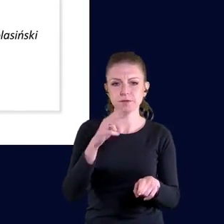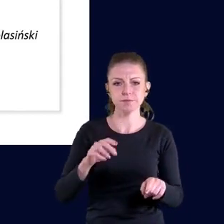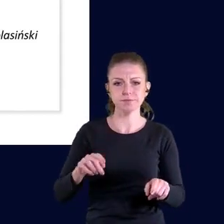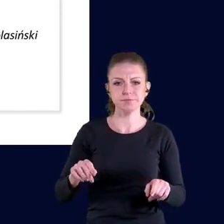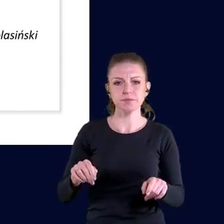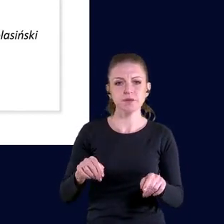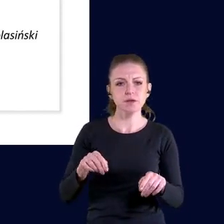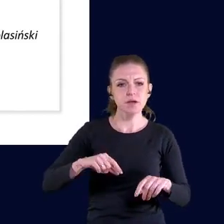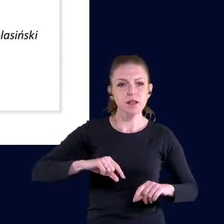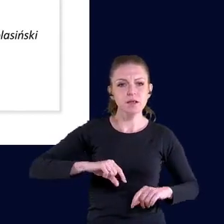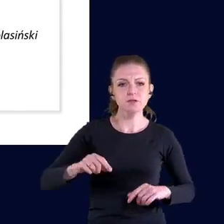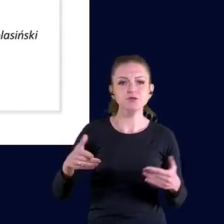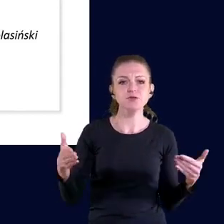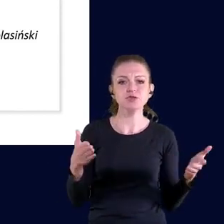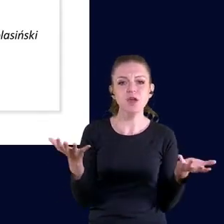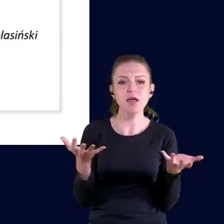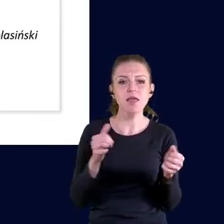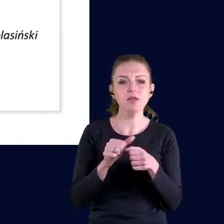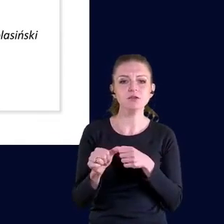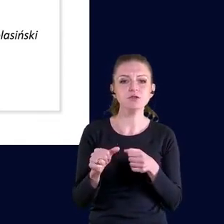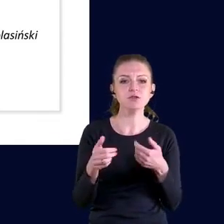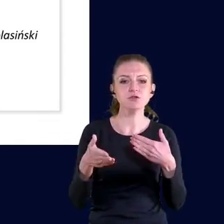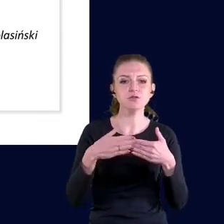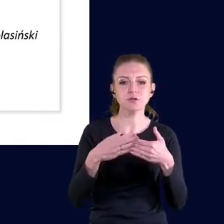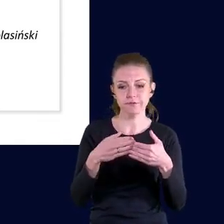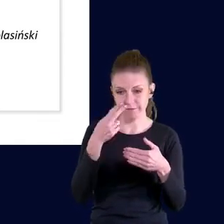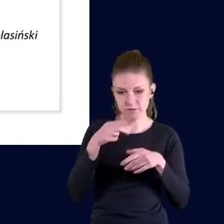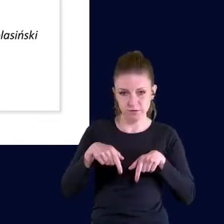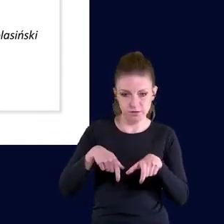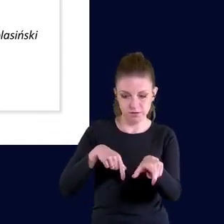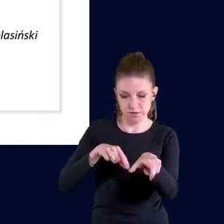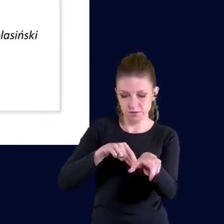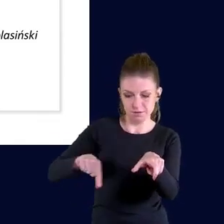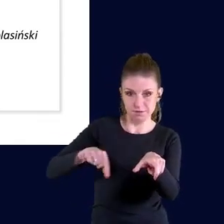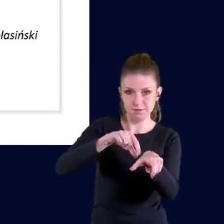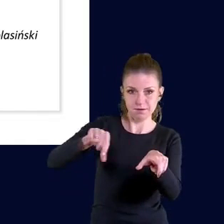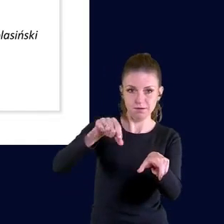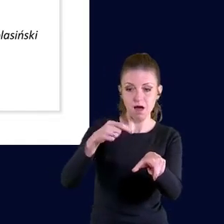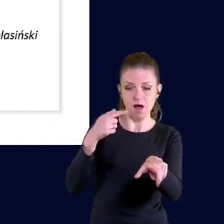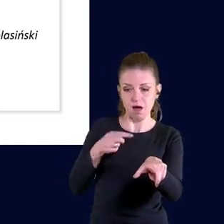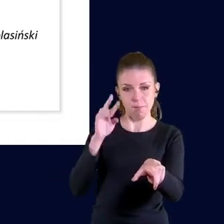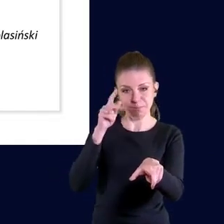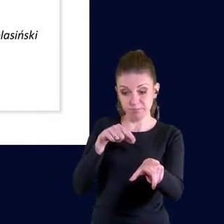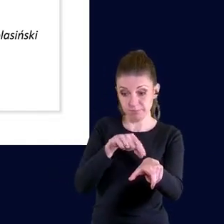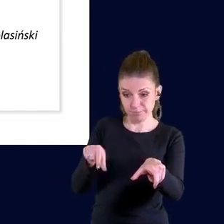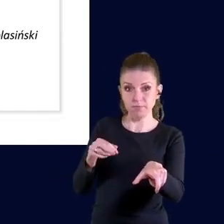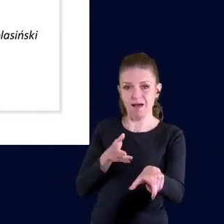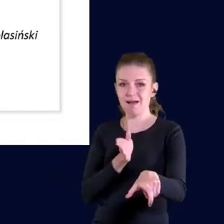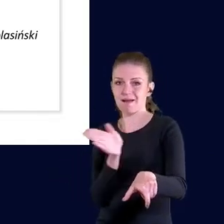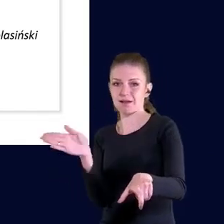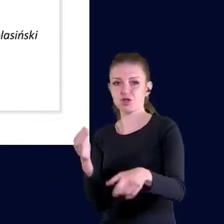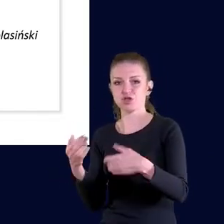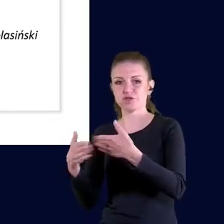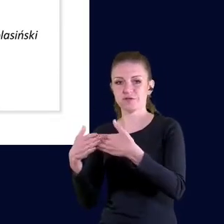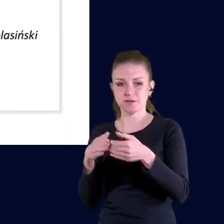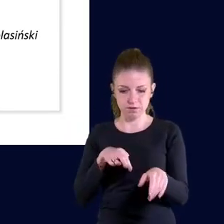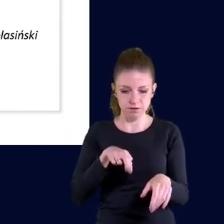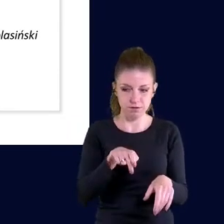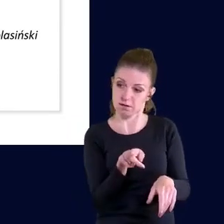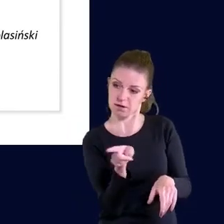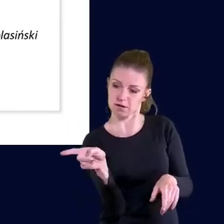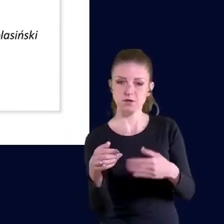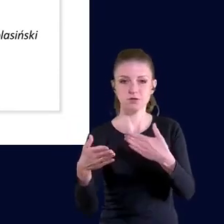których miejscach znajdują się drzwi wszystko jest adaptacja na drugi fotografii jest przykład